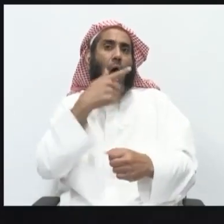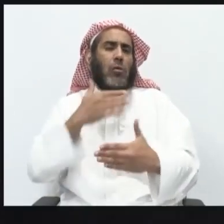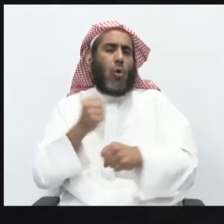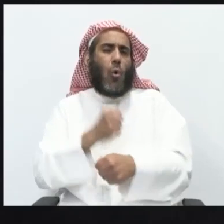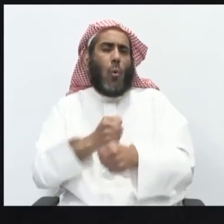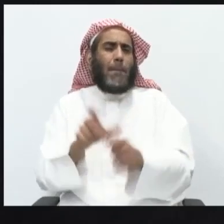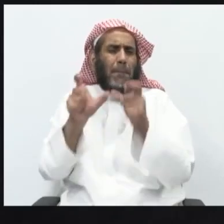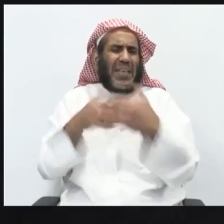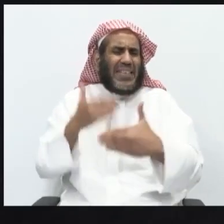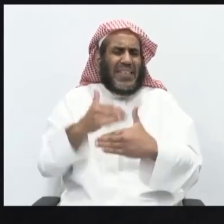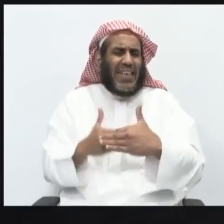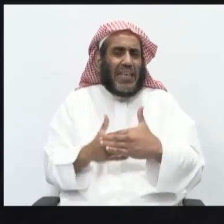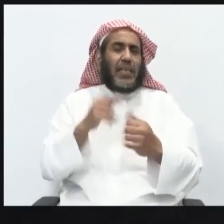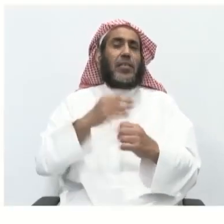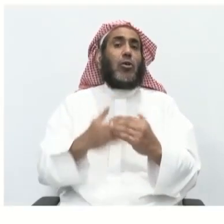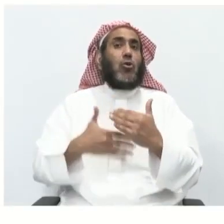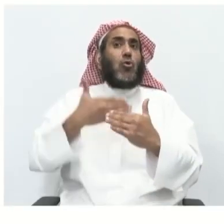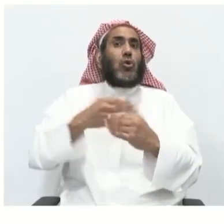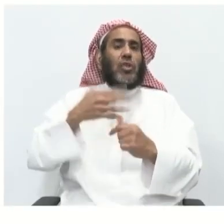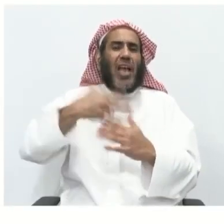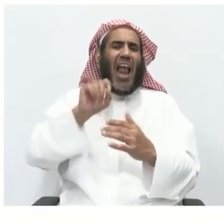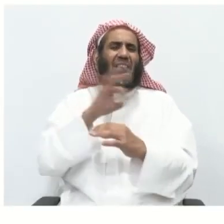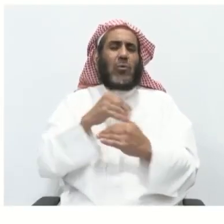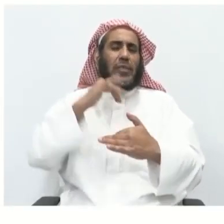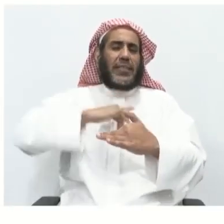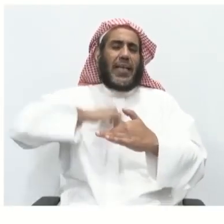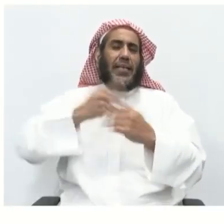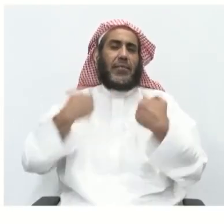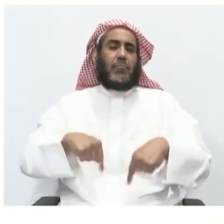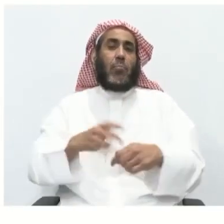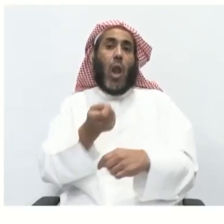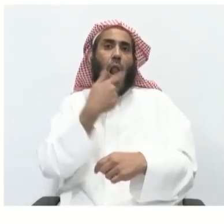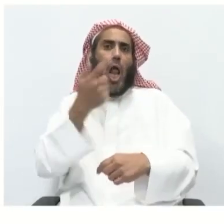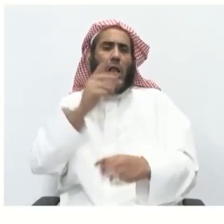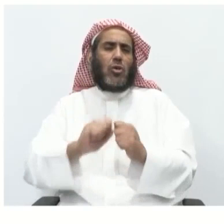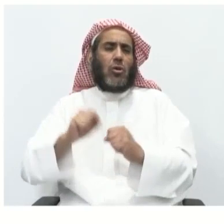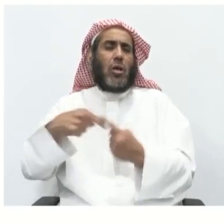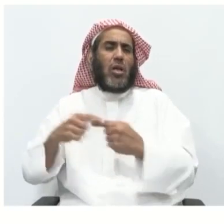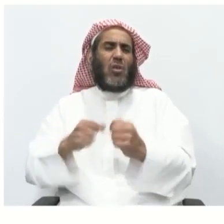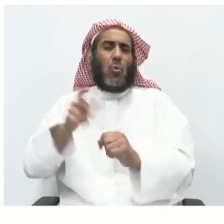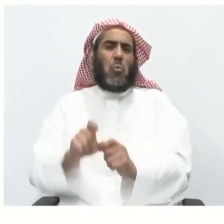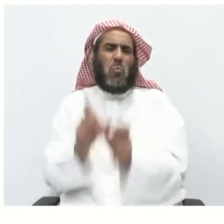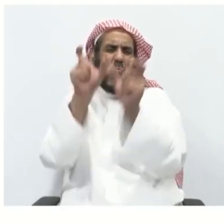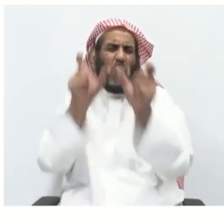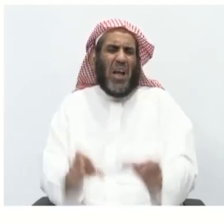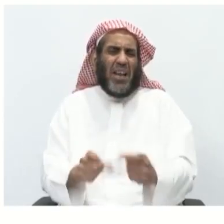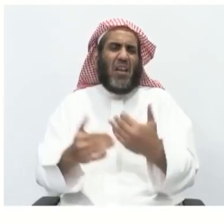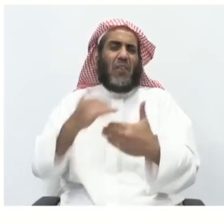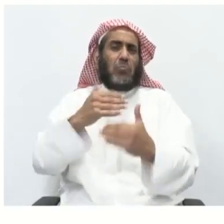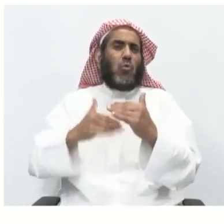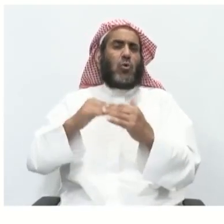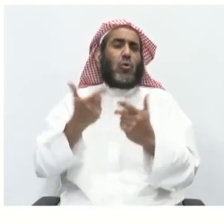يقوم باعاقه نضج الفيروسات في داخل الجسم انه العلاج الذي يستطيع منع الفيروس من